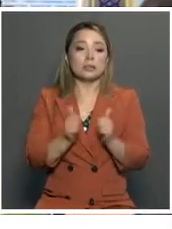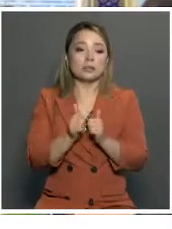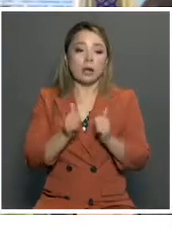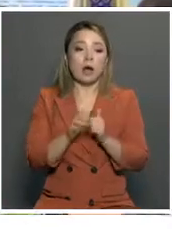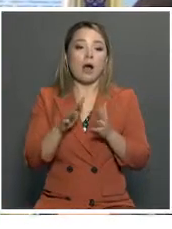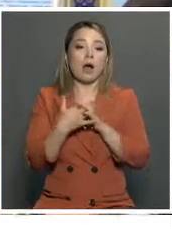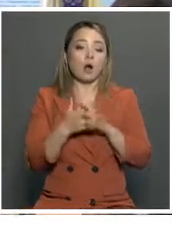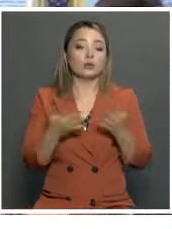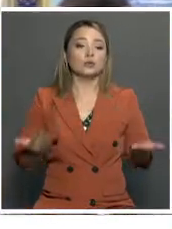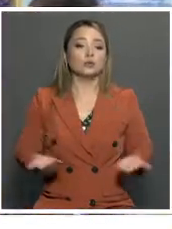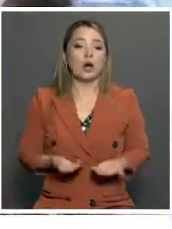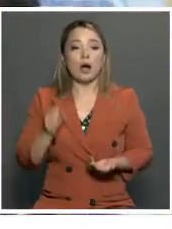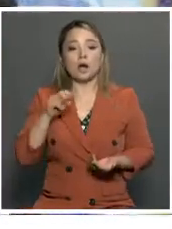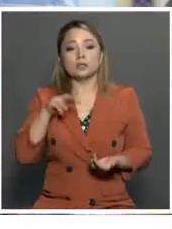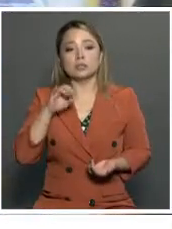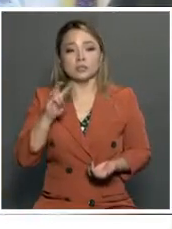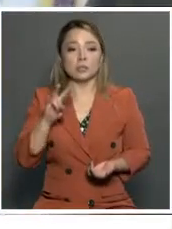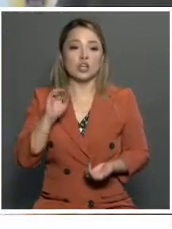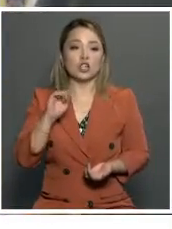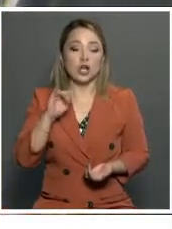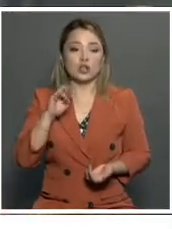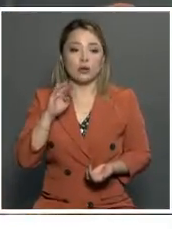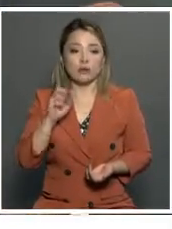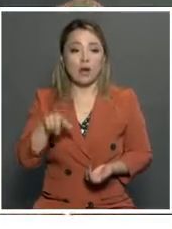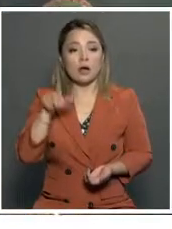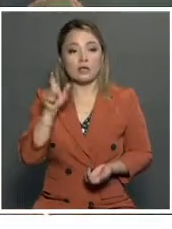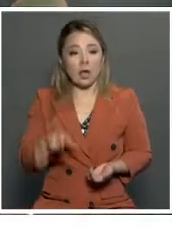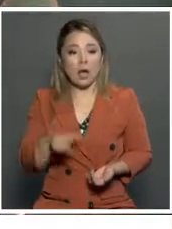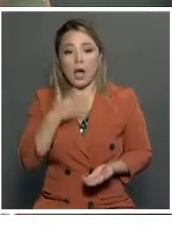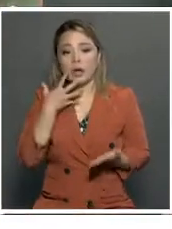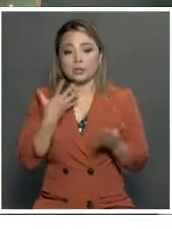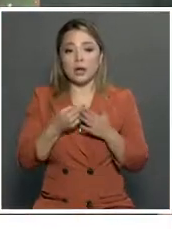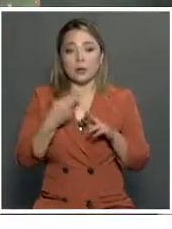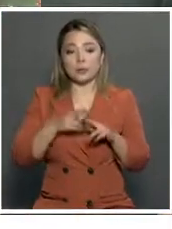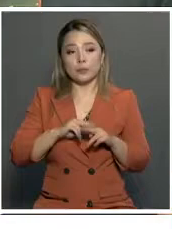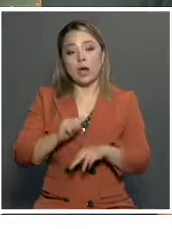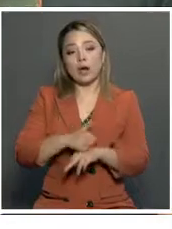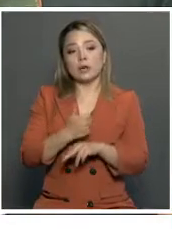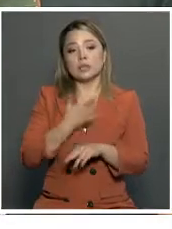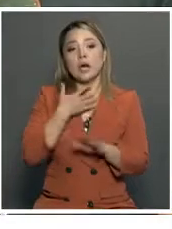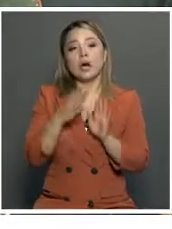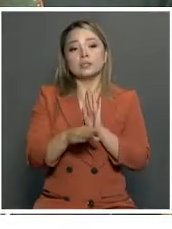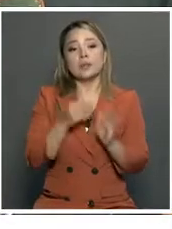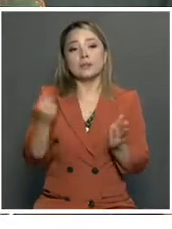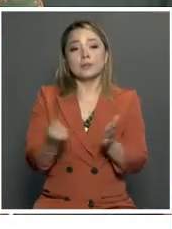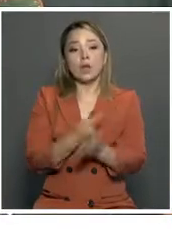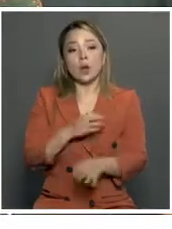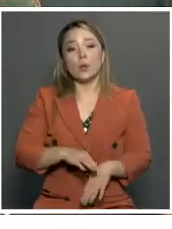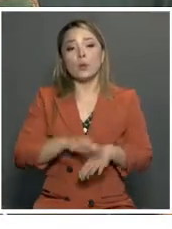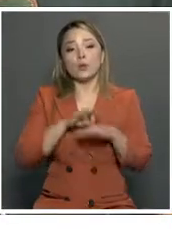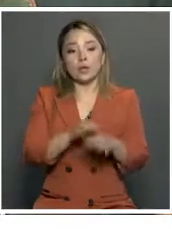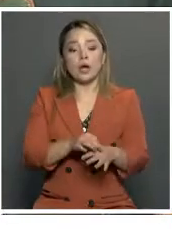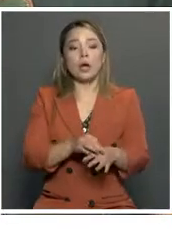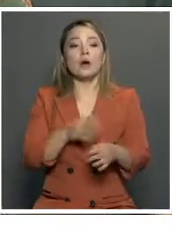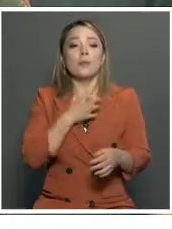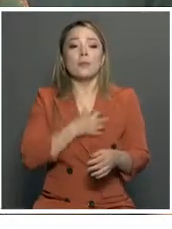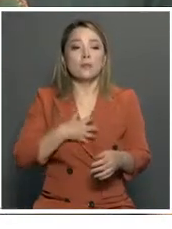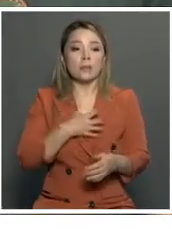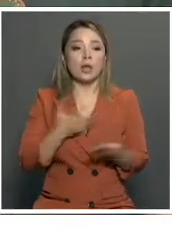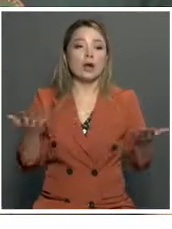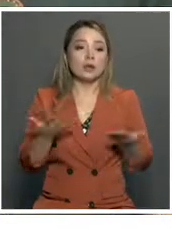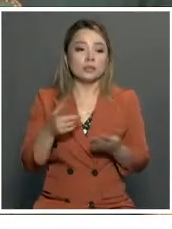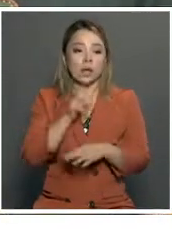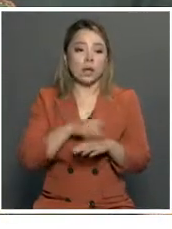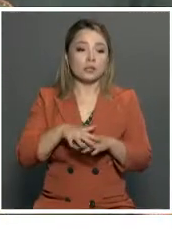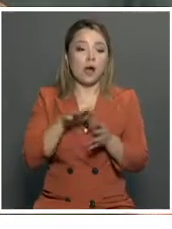ауылдың тұрғыны Алтын Ержанова тұр. Алтын ханым, жалпы осы әкімдердің сайлауы алғаш рет өтіп отырған қаншалықты маңызды еліміз үшін,